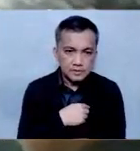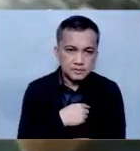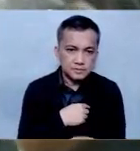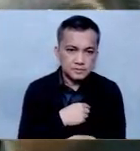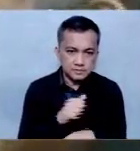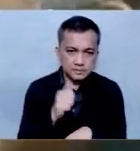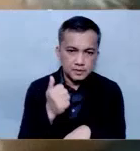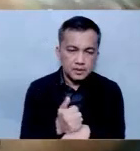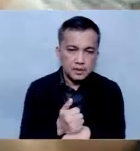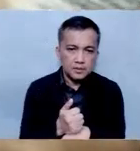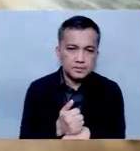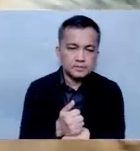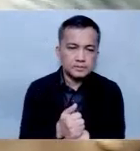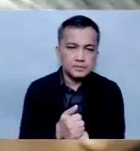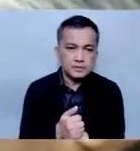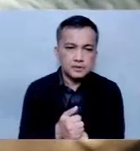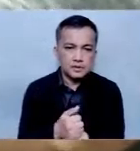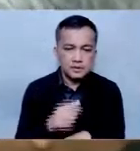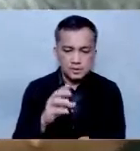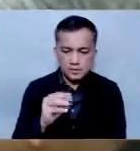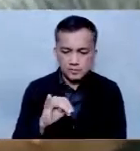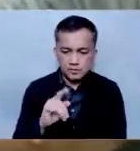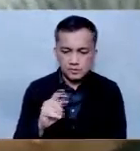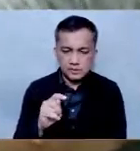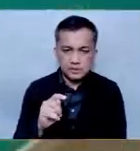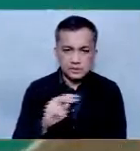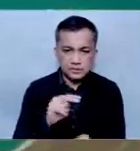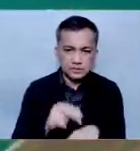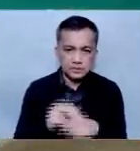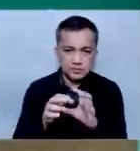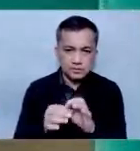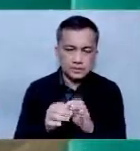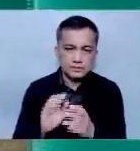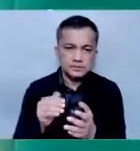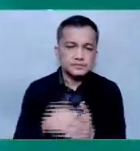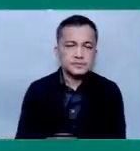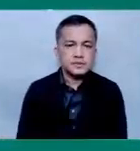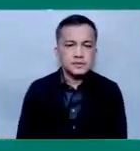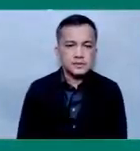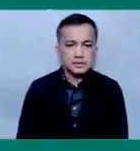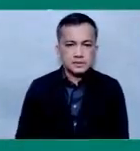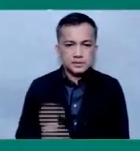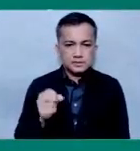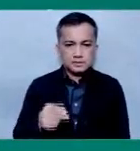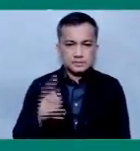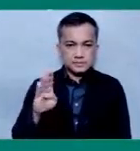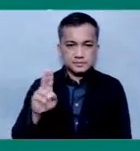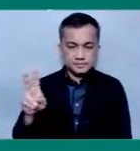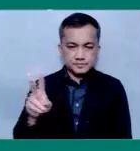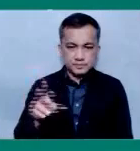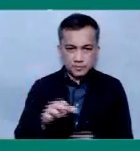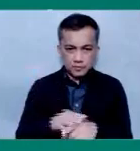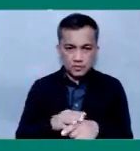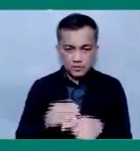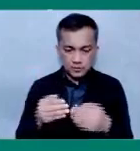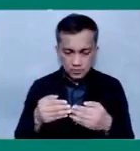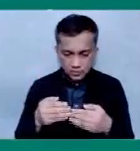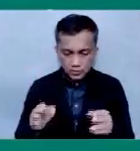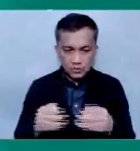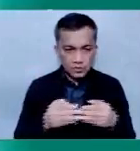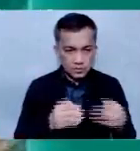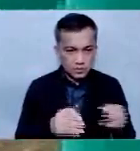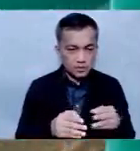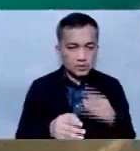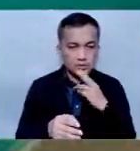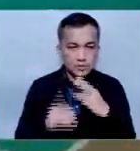establish our multinational coordinating centers. Ipinag-utos na rin ni PBBM na unti-unti na pagpapakawala ng tubig sa mga dam